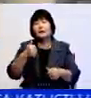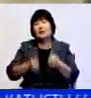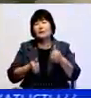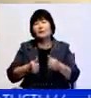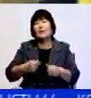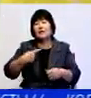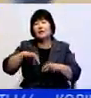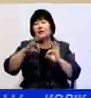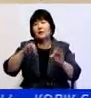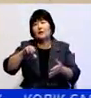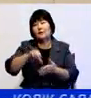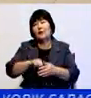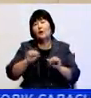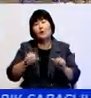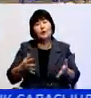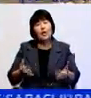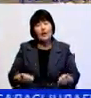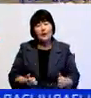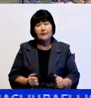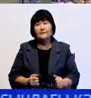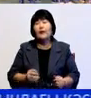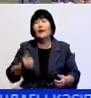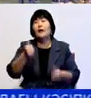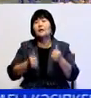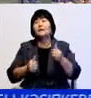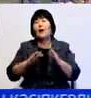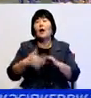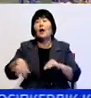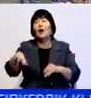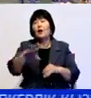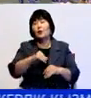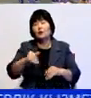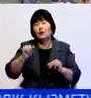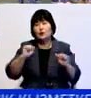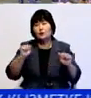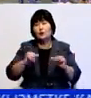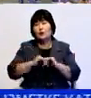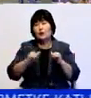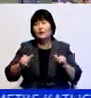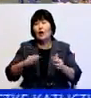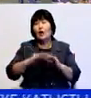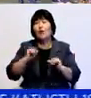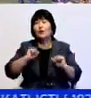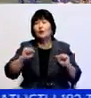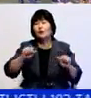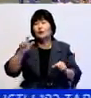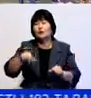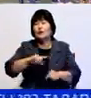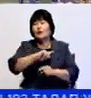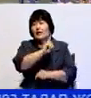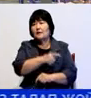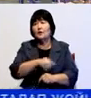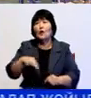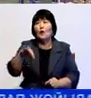байқасуға мүмкіндік алмақ. Спартакиада мақсаты ауыл спортын дамыту, ауыл спортшыларының арасында ең мықтыларын